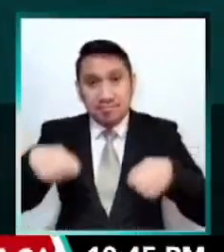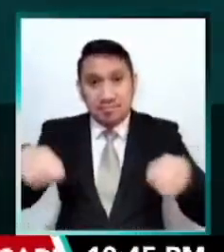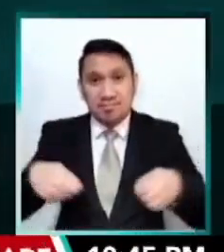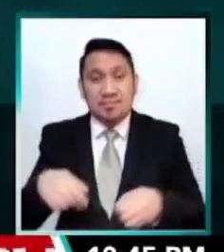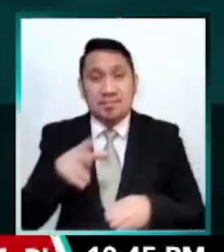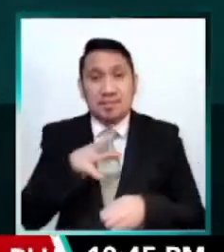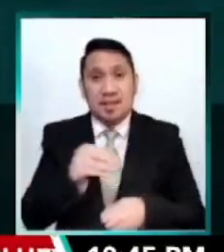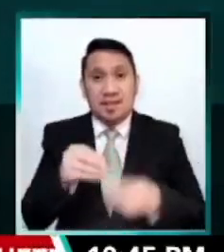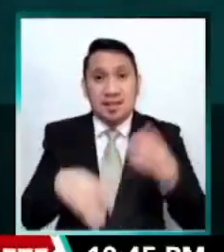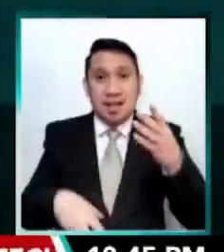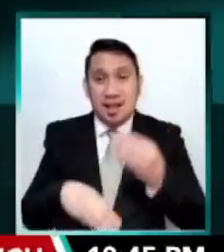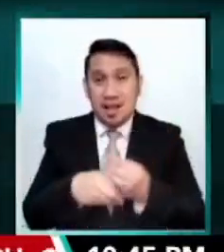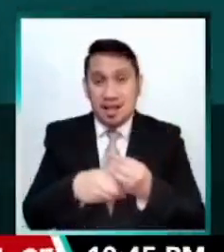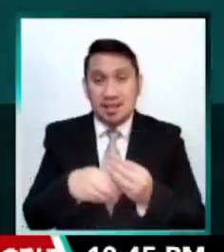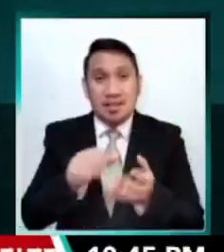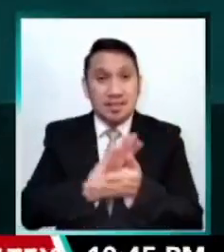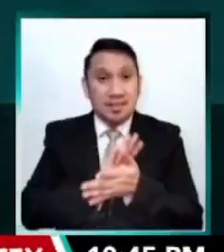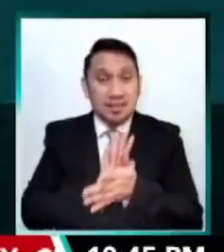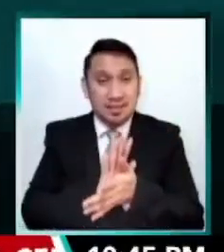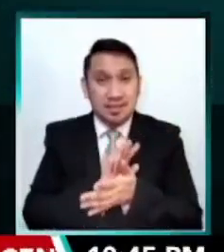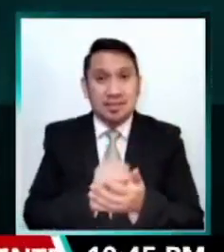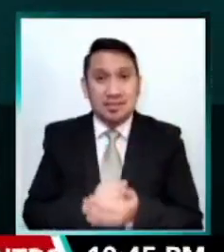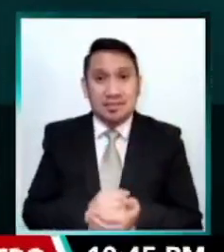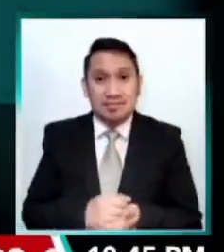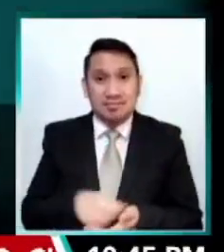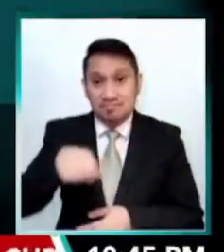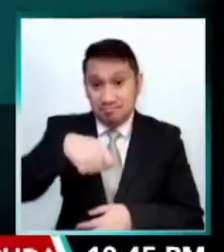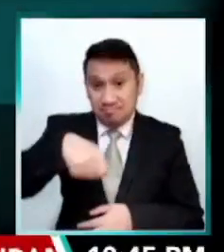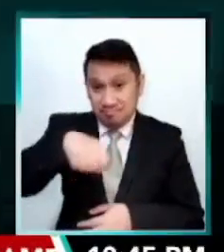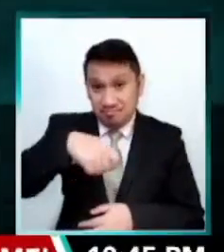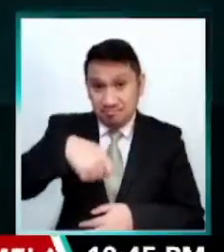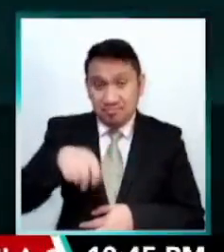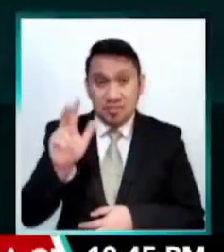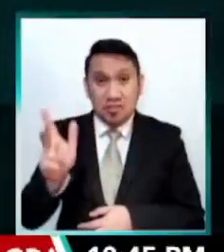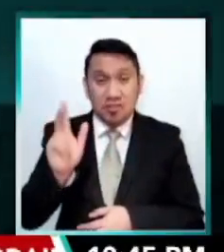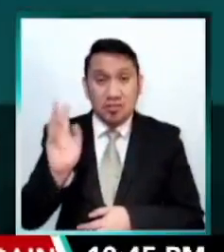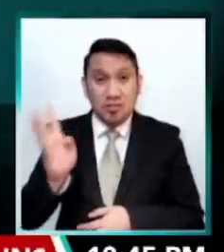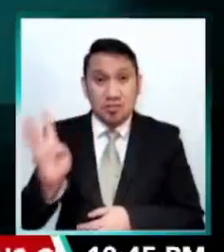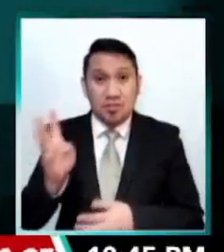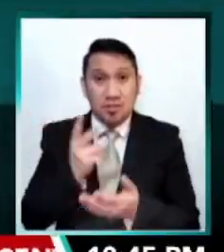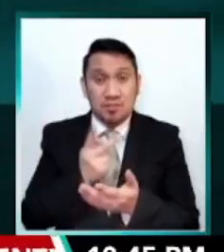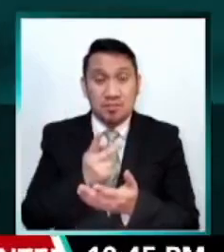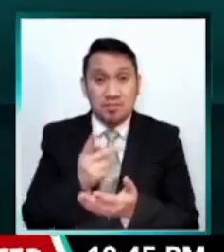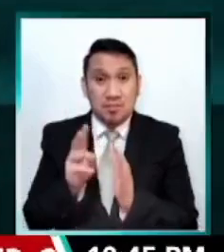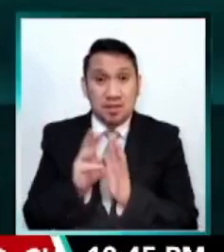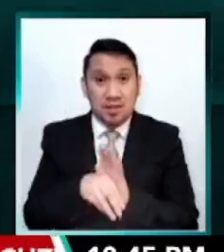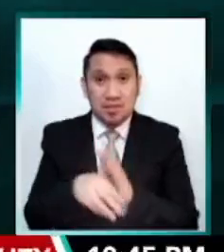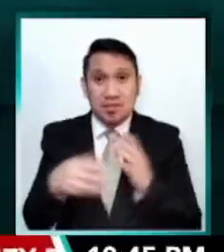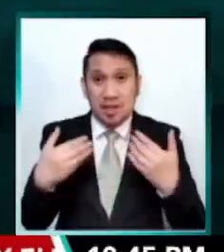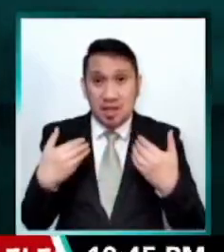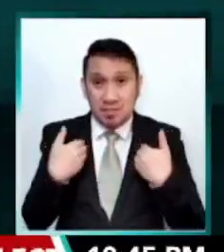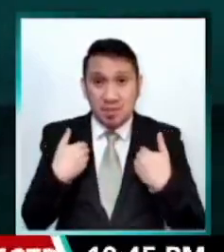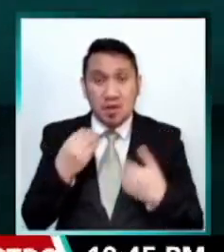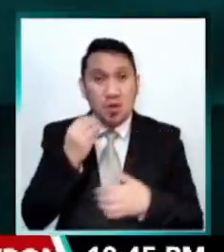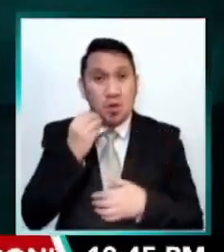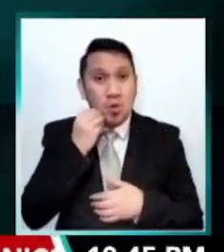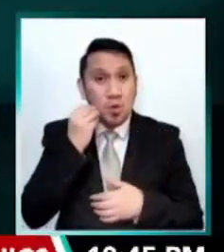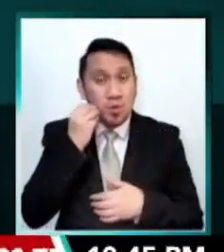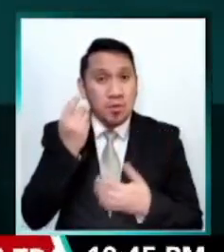keso. I-bake ng 30 to 40 minutes sa oven. Charan! Meron ka ng homemade bread pudding.